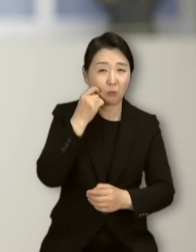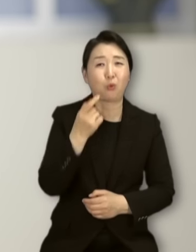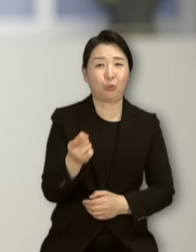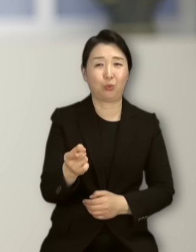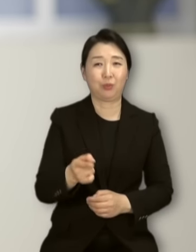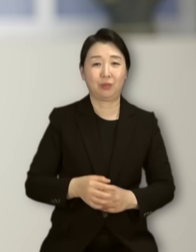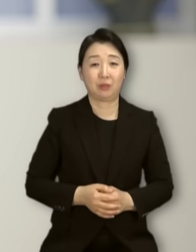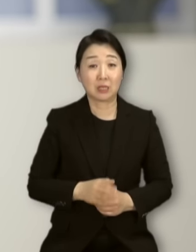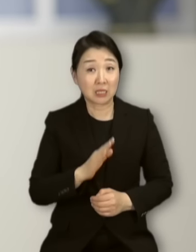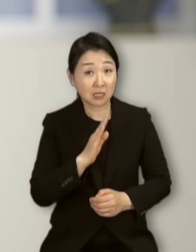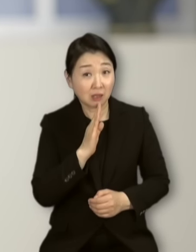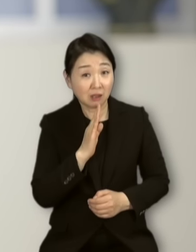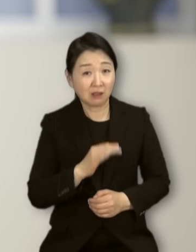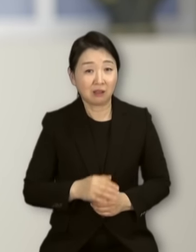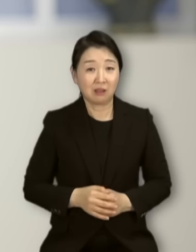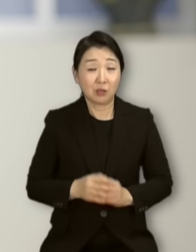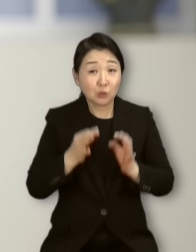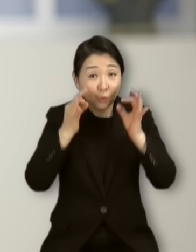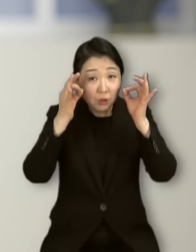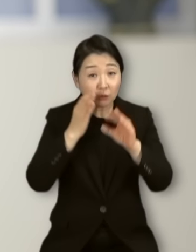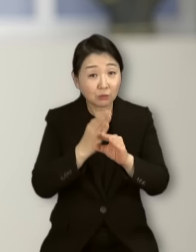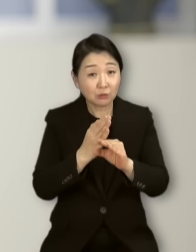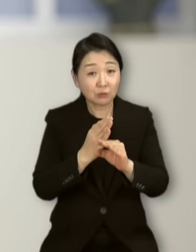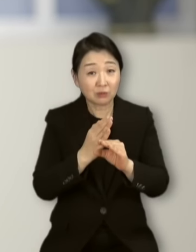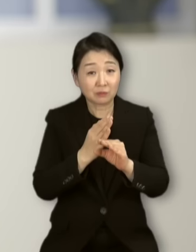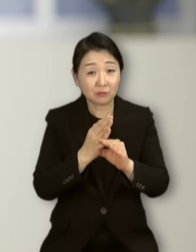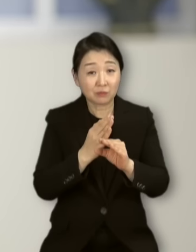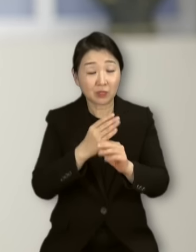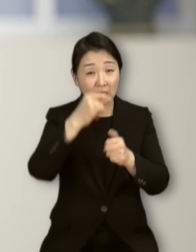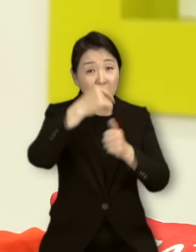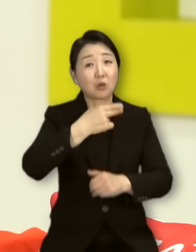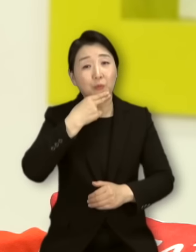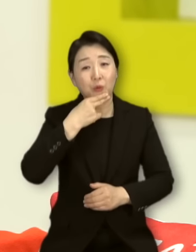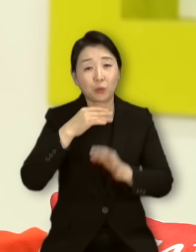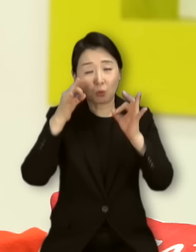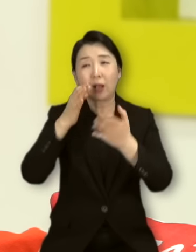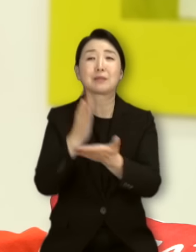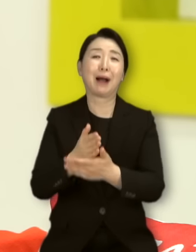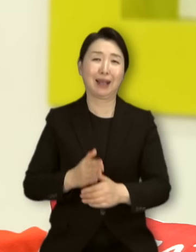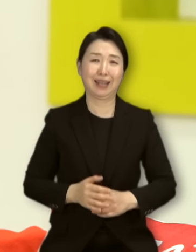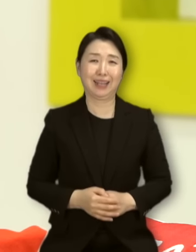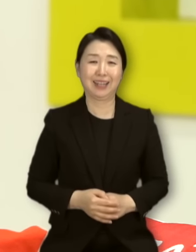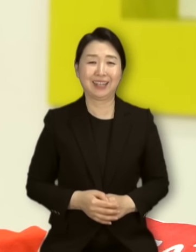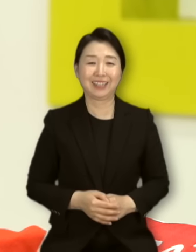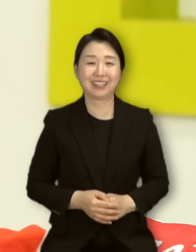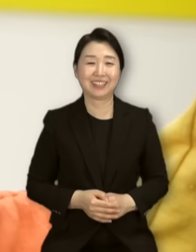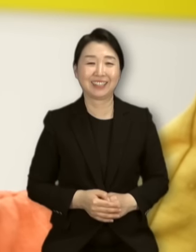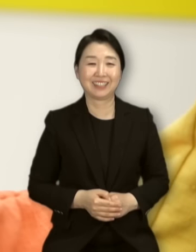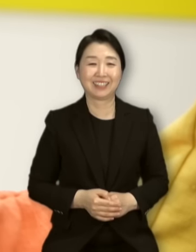하고 어 정말요 노력은 하시는 거죠 안 시켜요 노력을 안 했으면